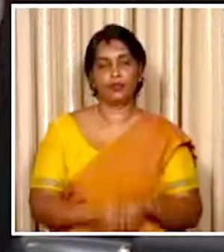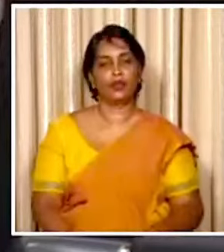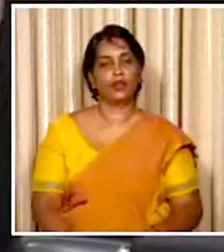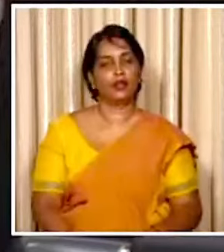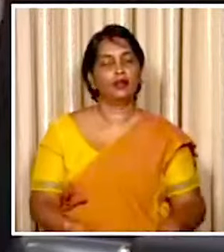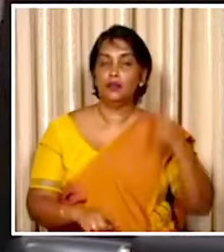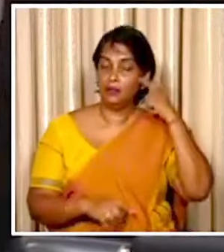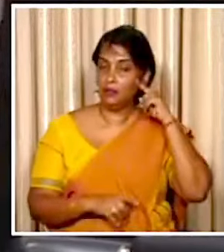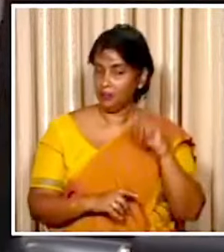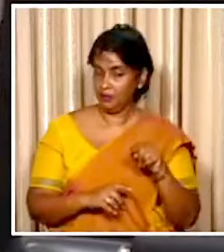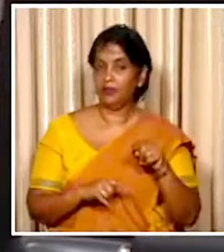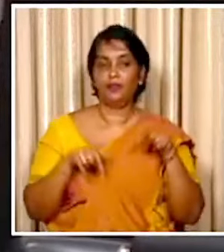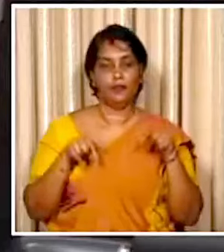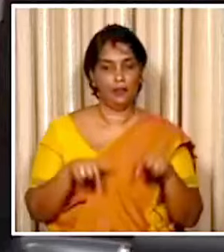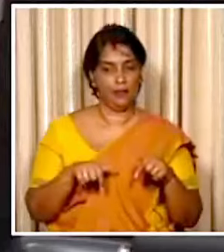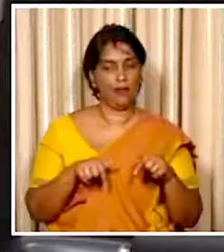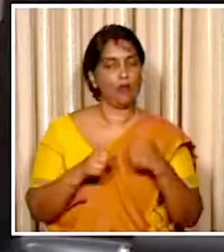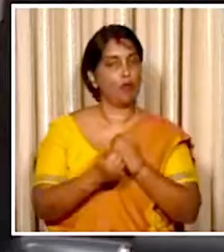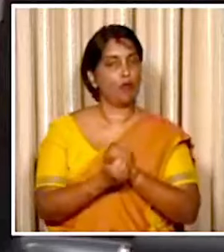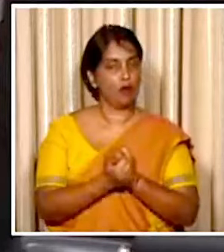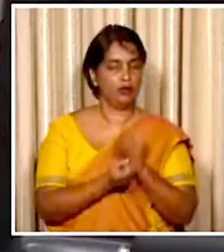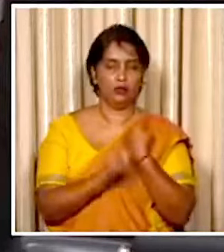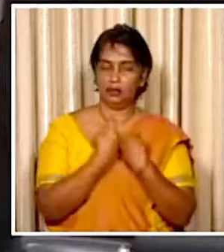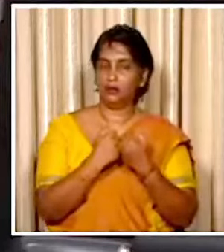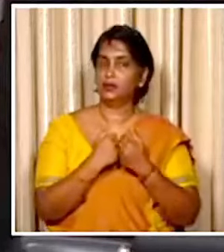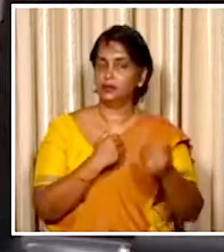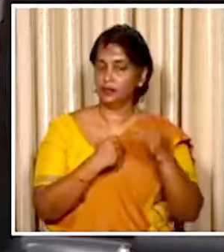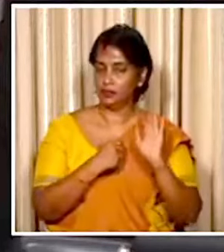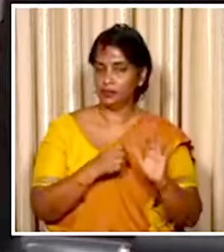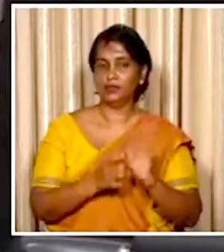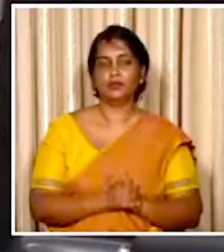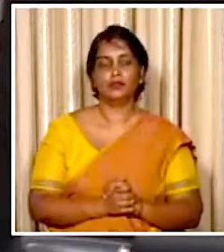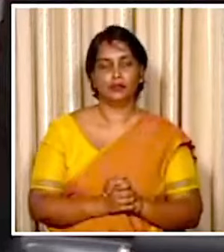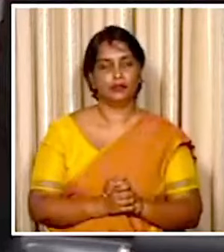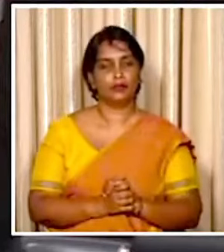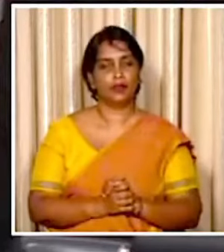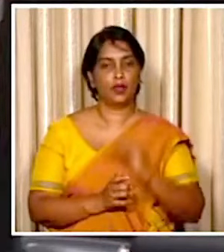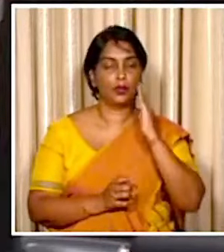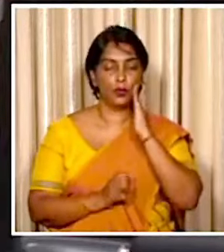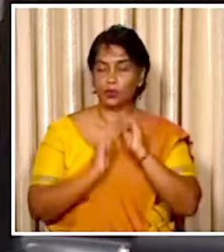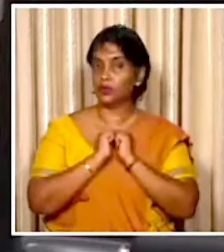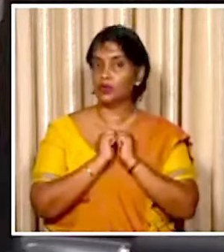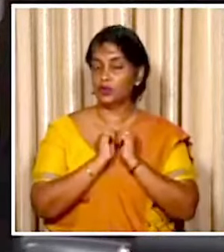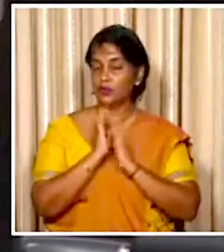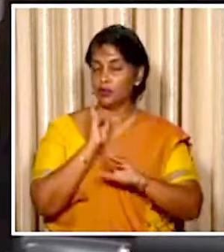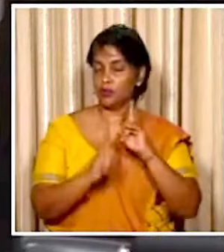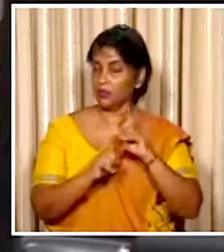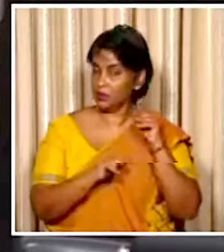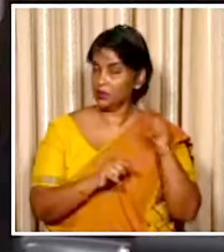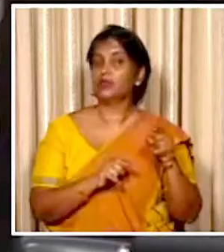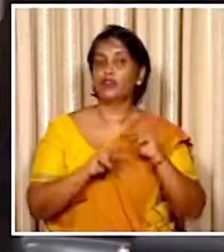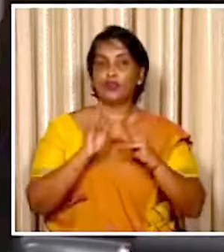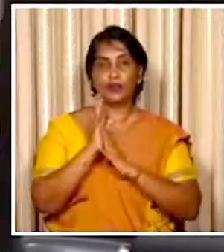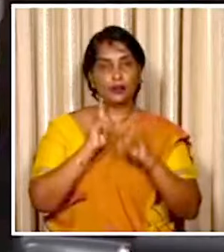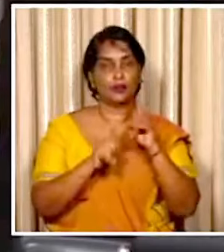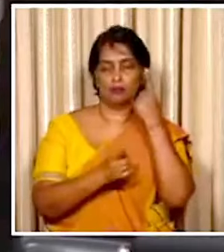ඒ පිළිබඳව දැනටමත් පොලිසිය පරීක්ෂණ කටයුතු ආරම්භ කරලා තියෙනවා විදේශයේ කටයුතු අමාත්‍යාංශයේ පිළිබඳව කරුණු සොයා